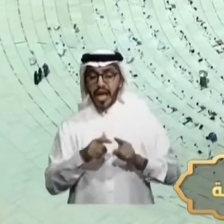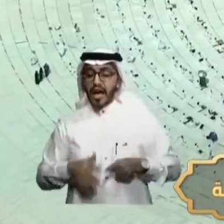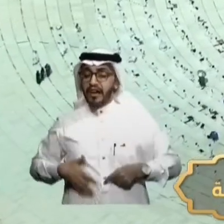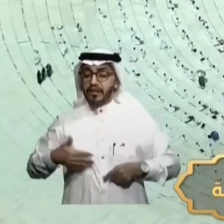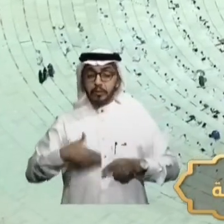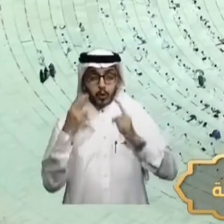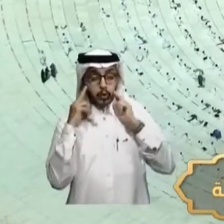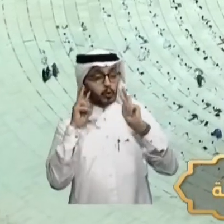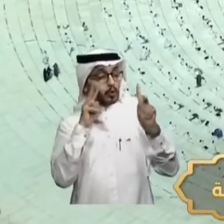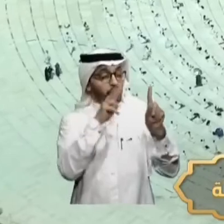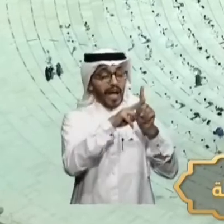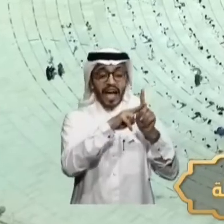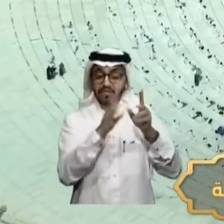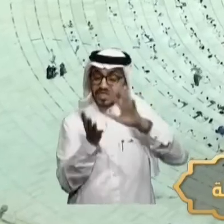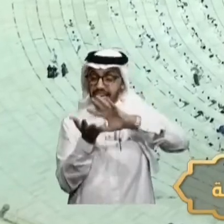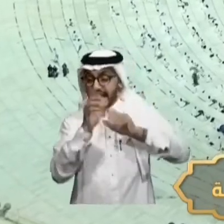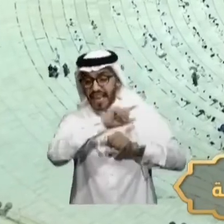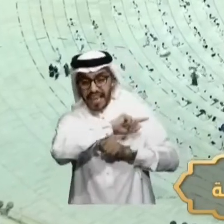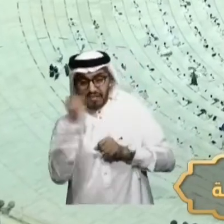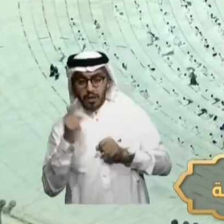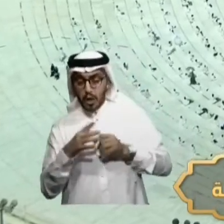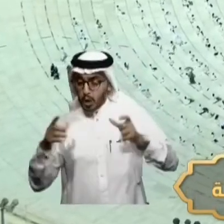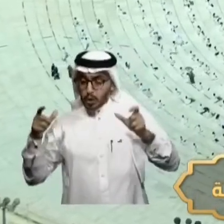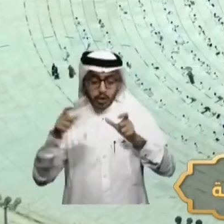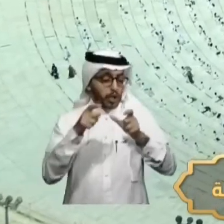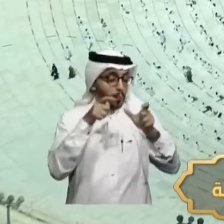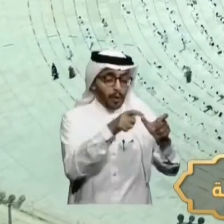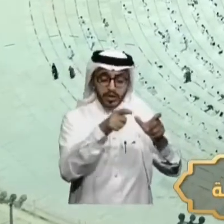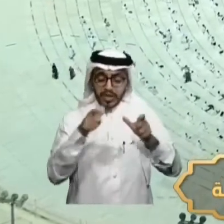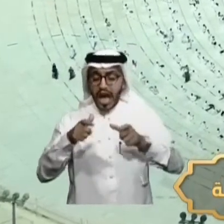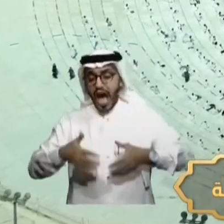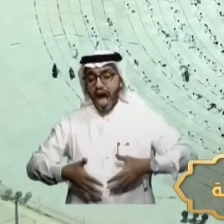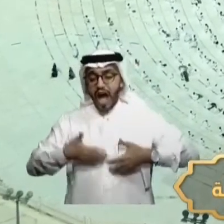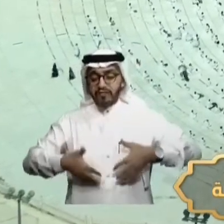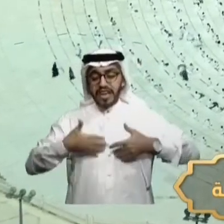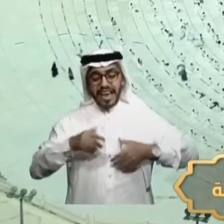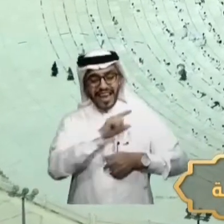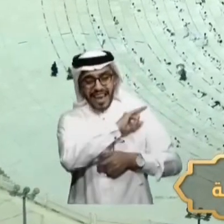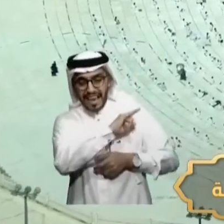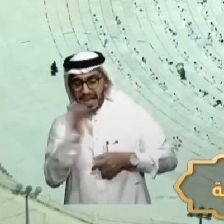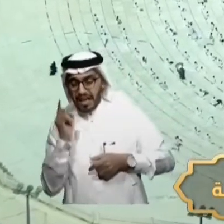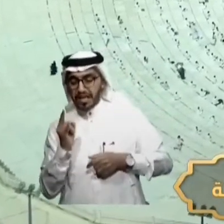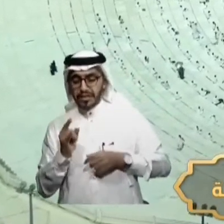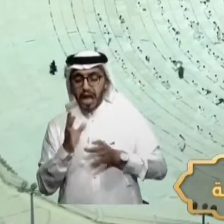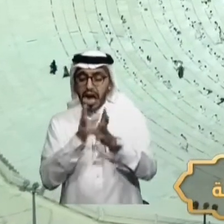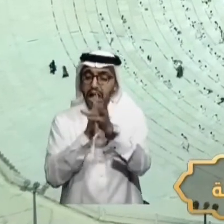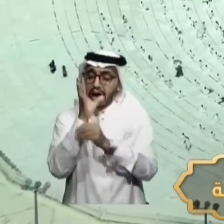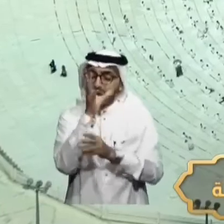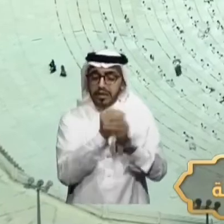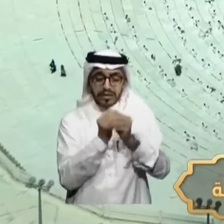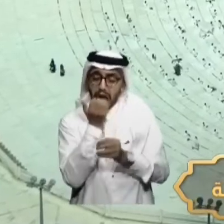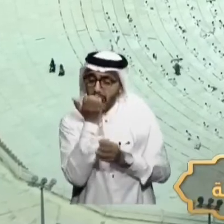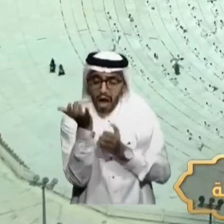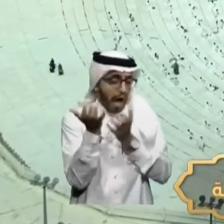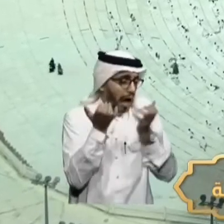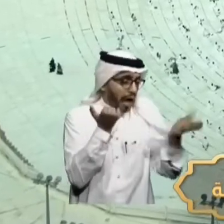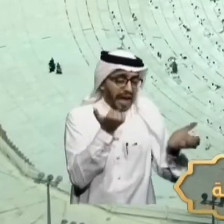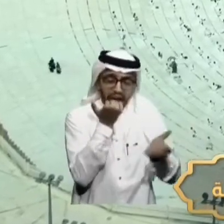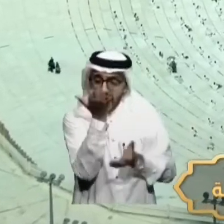مجرد مظاهر وشكليات وتجمعات واحتفالات وسرد قصص